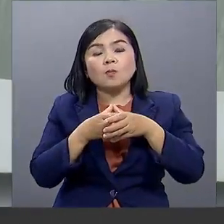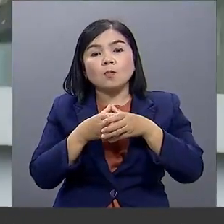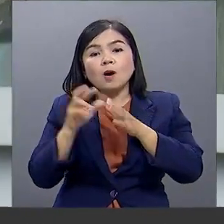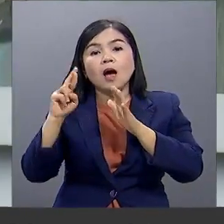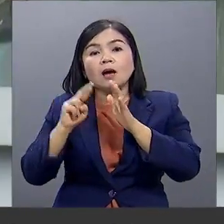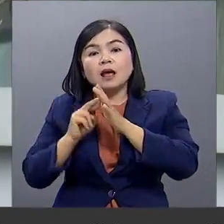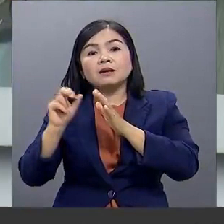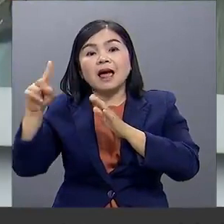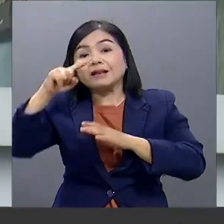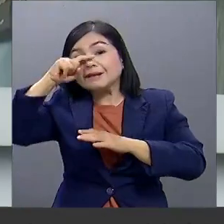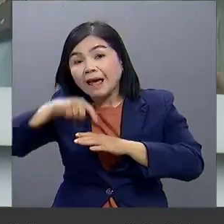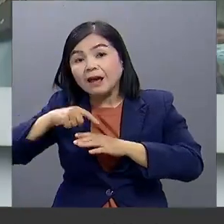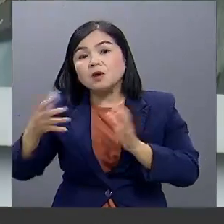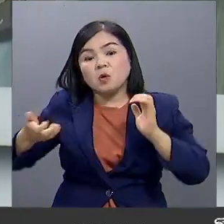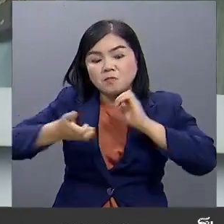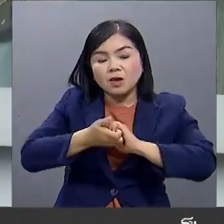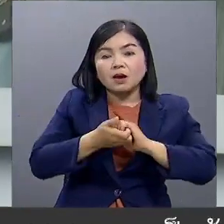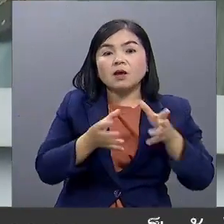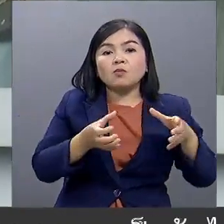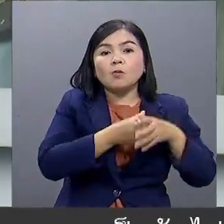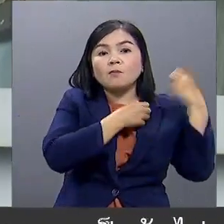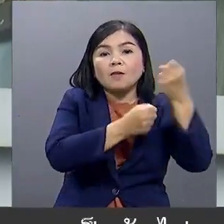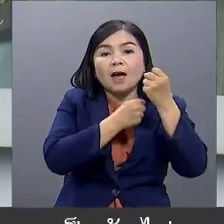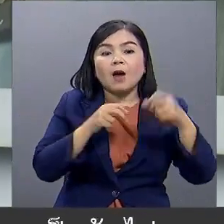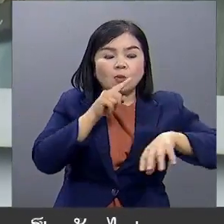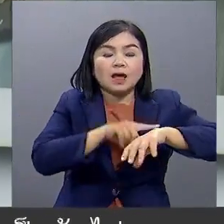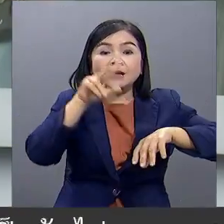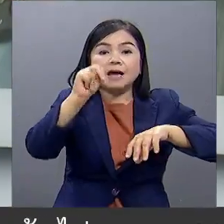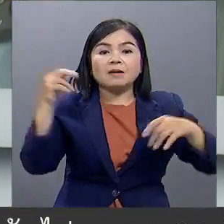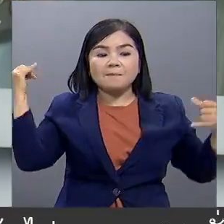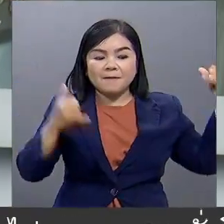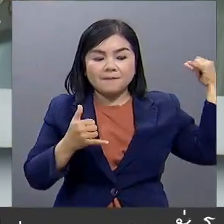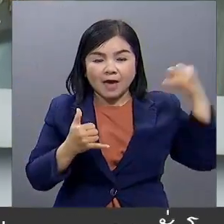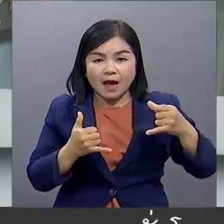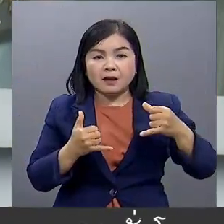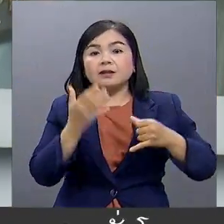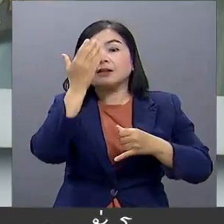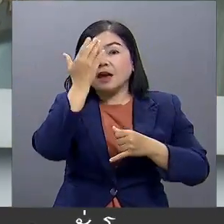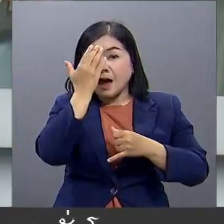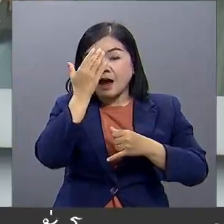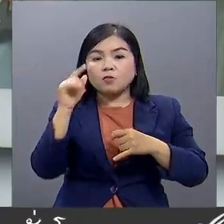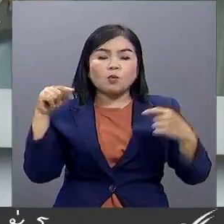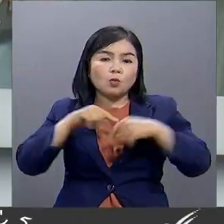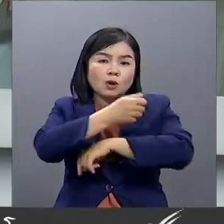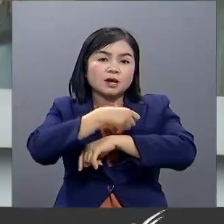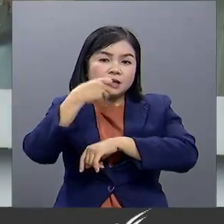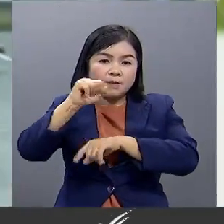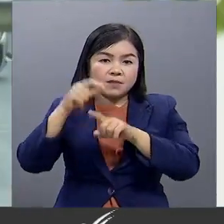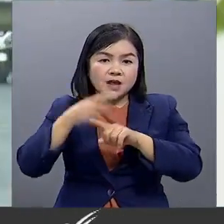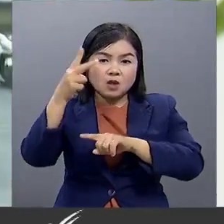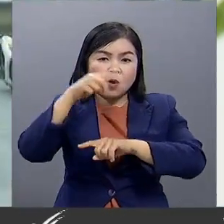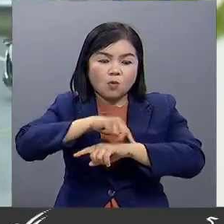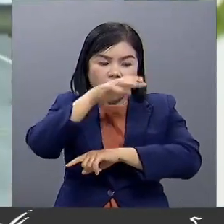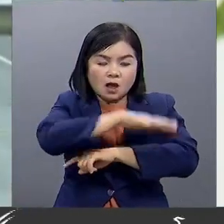จะได้นัดรวมพลกันที่สกายวอล์คหน้า MBKอาเภอในวันที่ 10กุมภาพันธ์เวลา 17นาฬิกาเป็นต้น